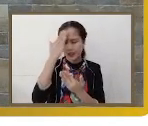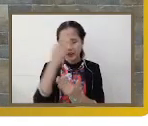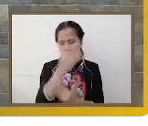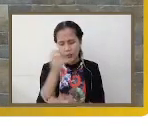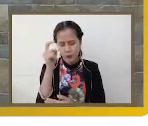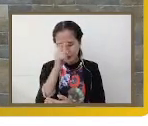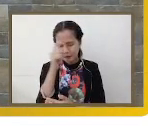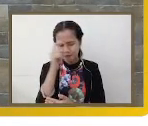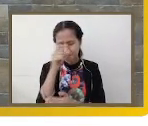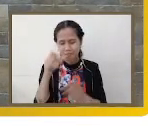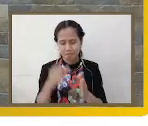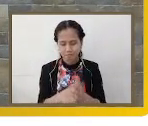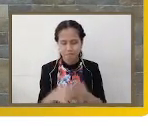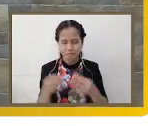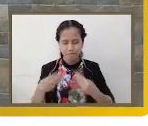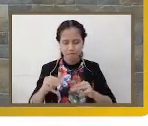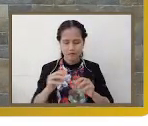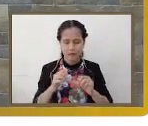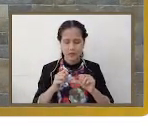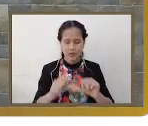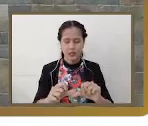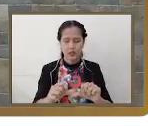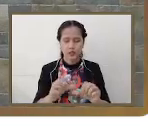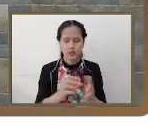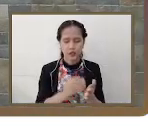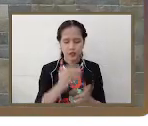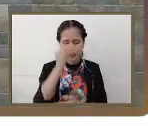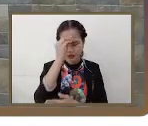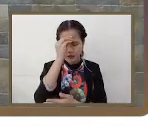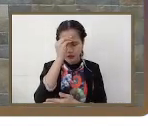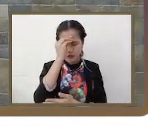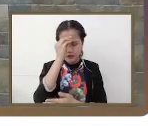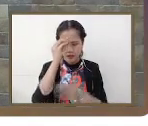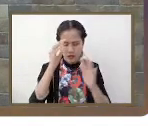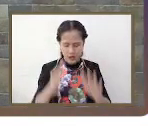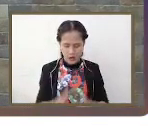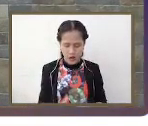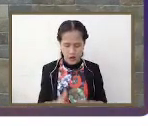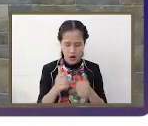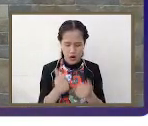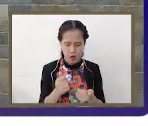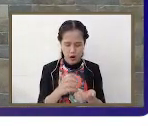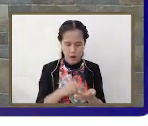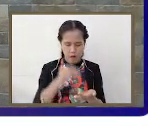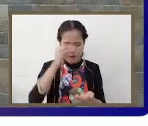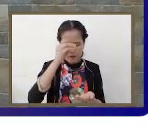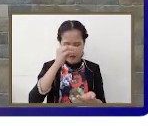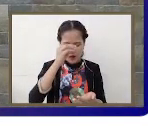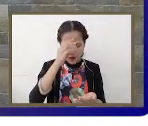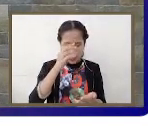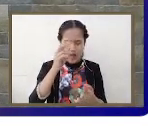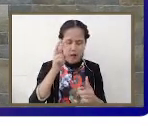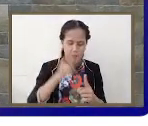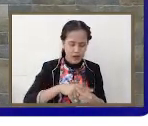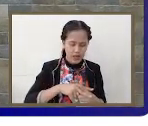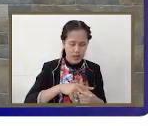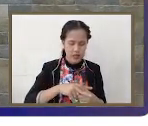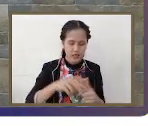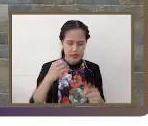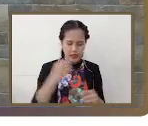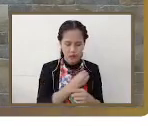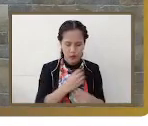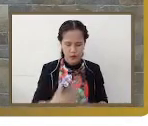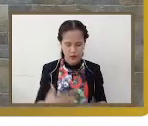namin matututunan, Panginoon, kung paano po namin, Panginoon, i-apply ang inyong pong salita sa buhay po namin. Please, O